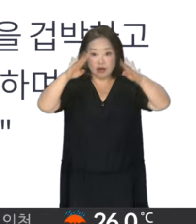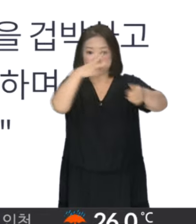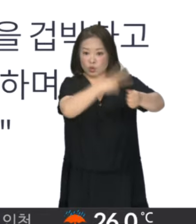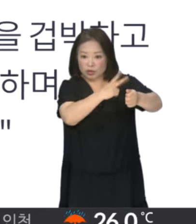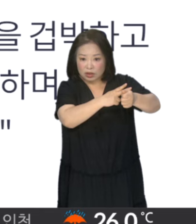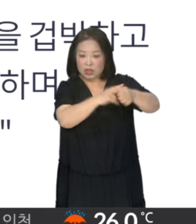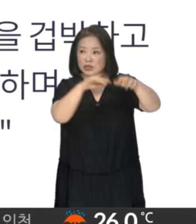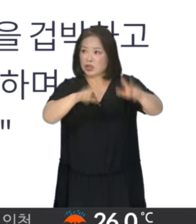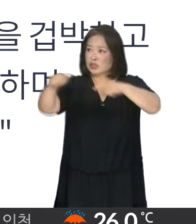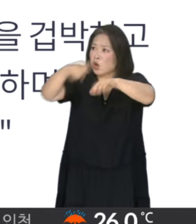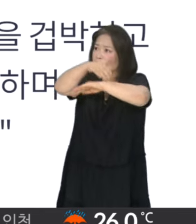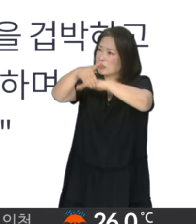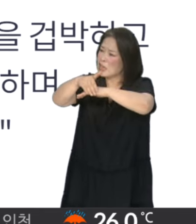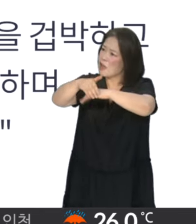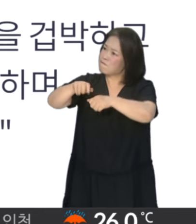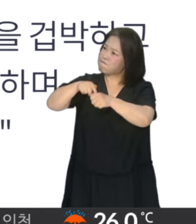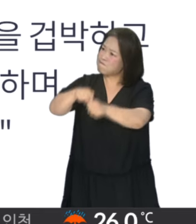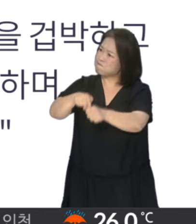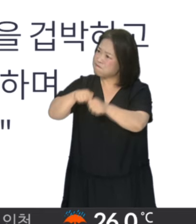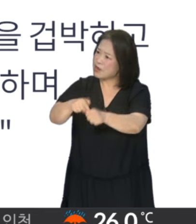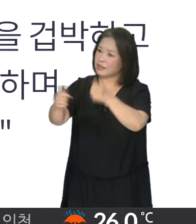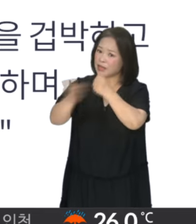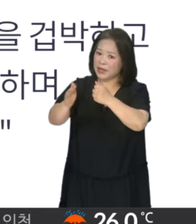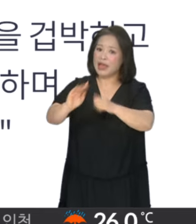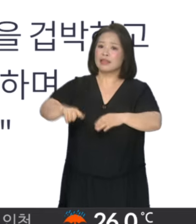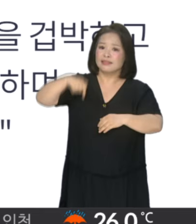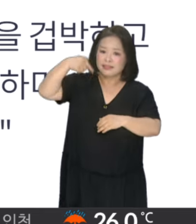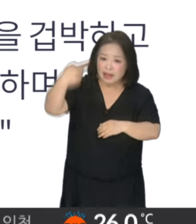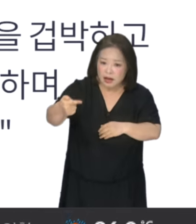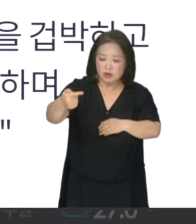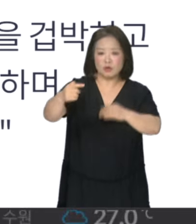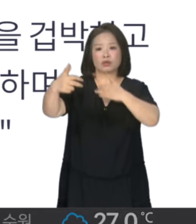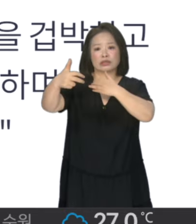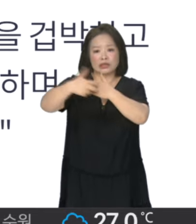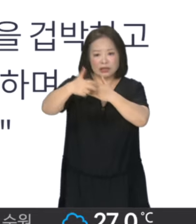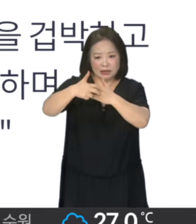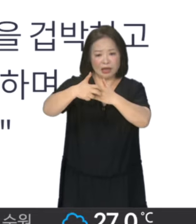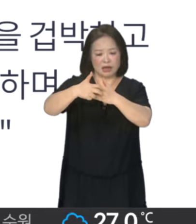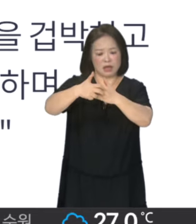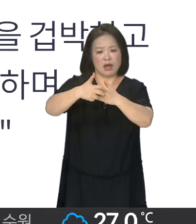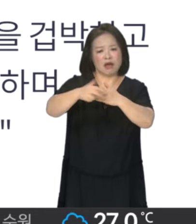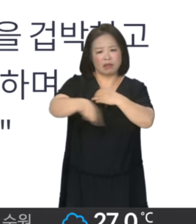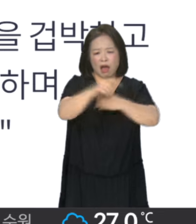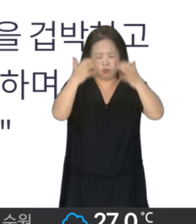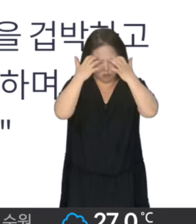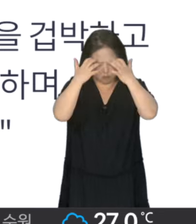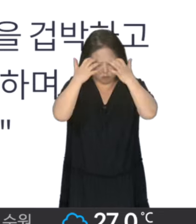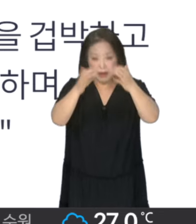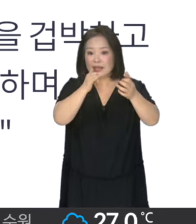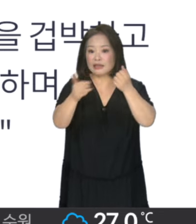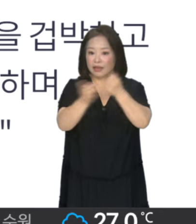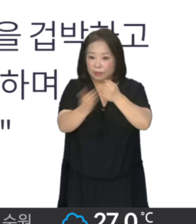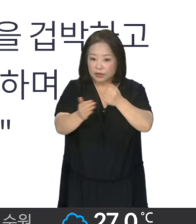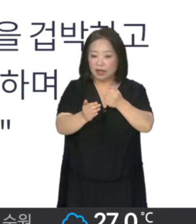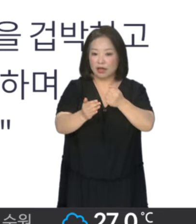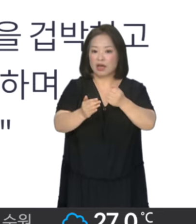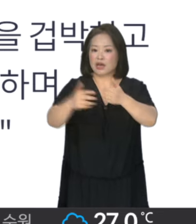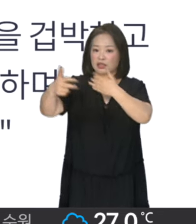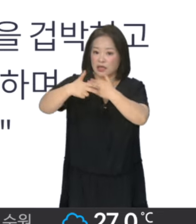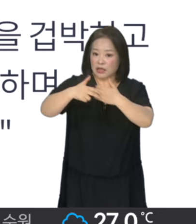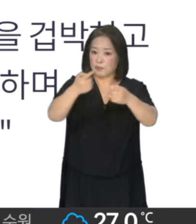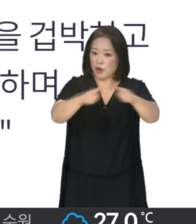무모한 정책 추진에 국민과 다음 세대 의사들이 가장 고통받고 있다며 정부가 의학교육 평가 기관을